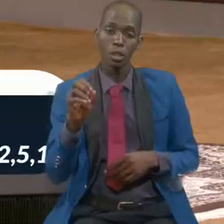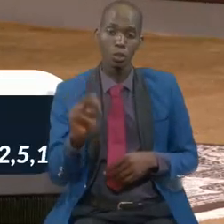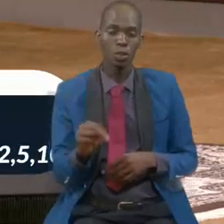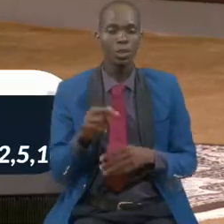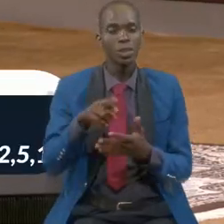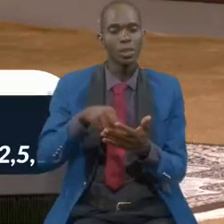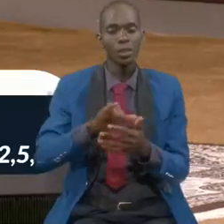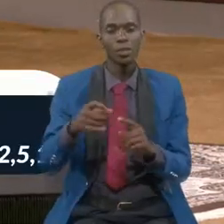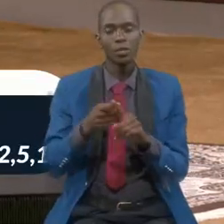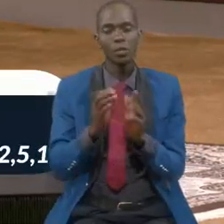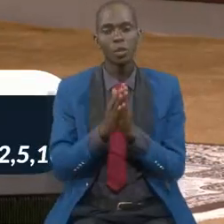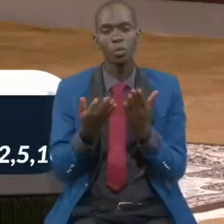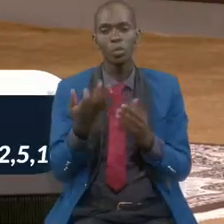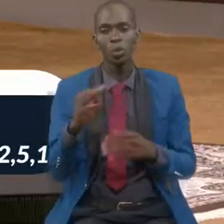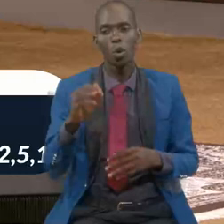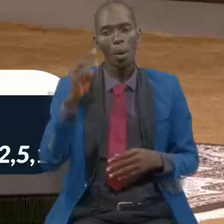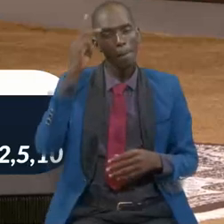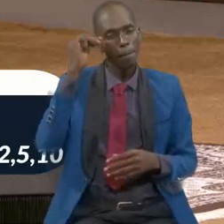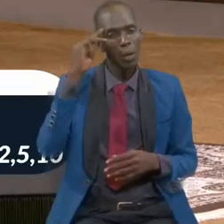Matthieu